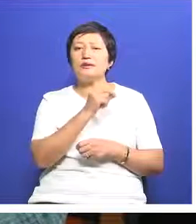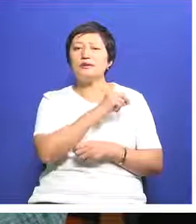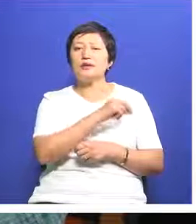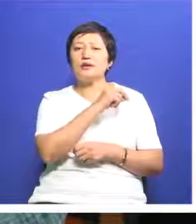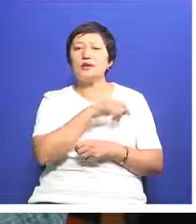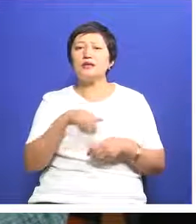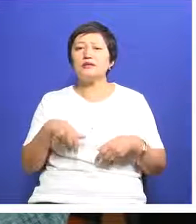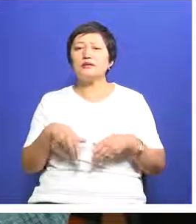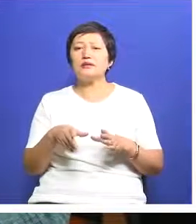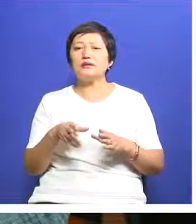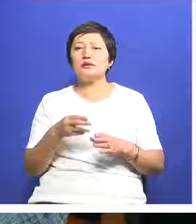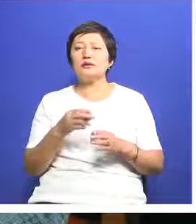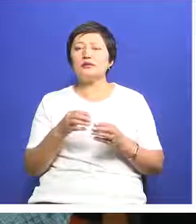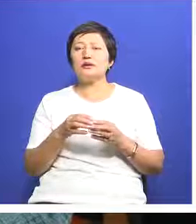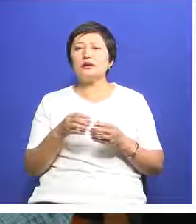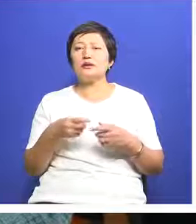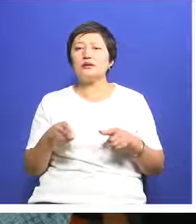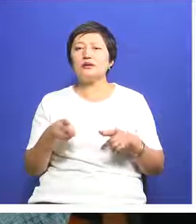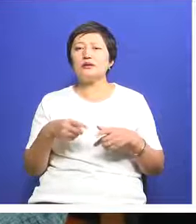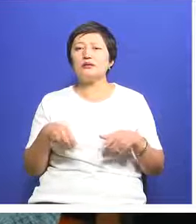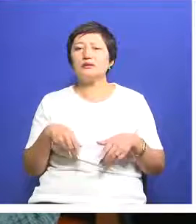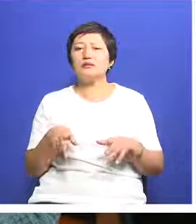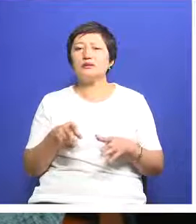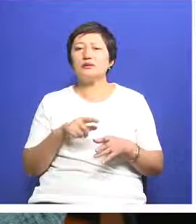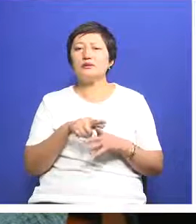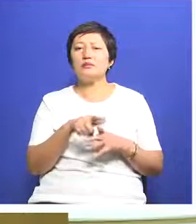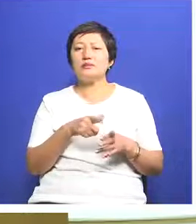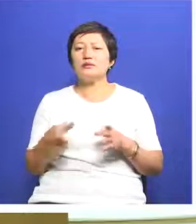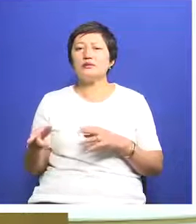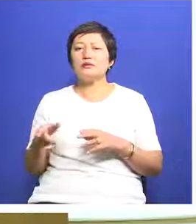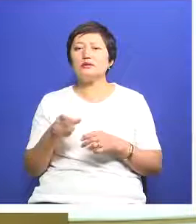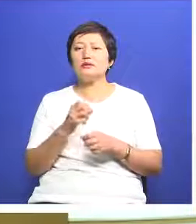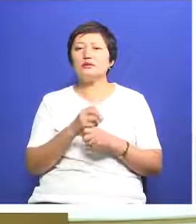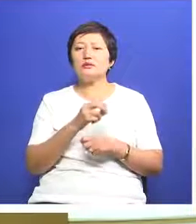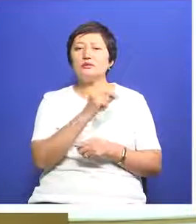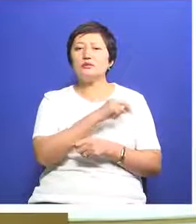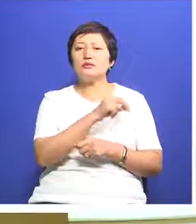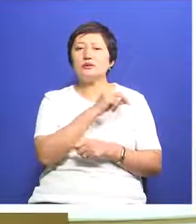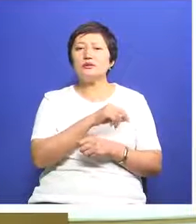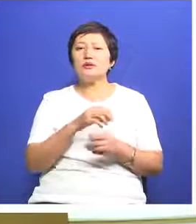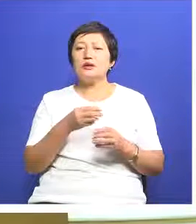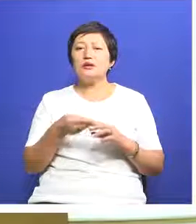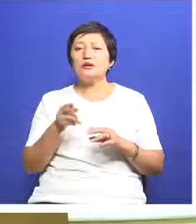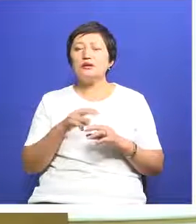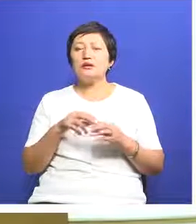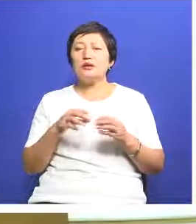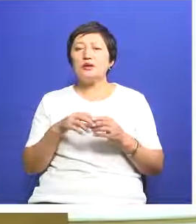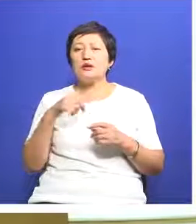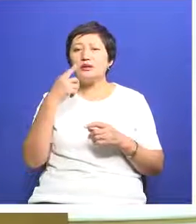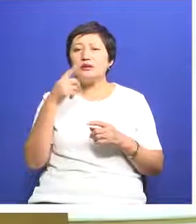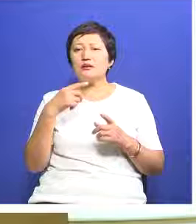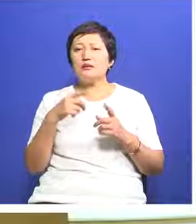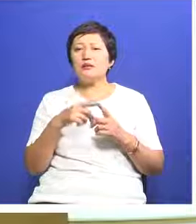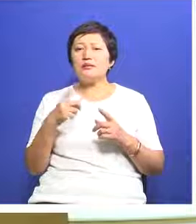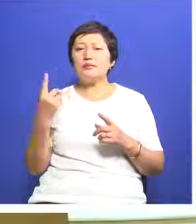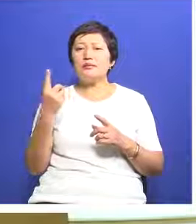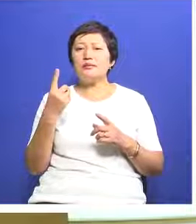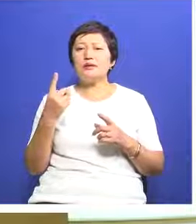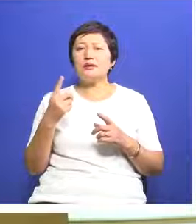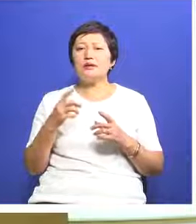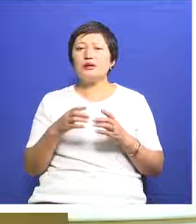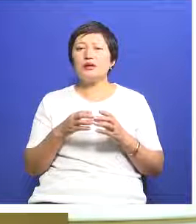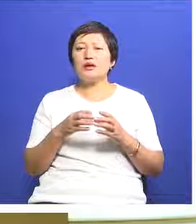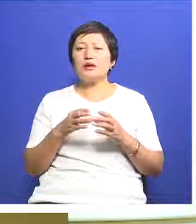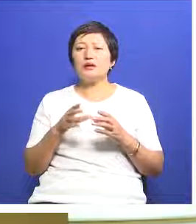көшө, калган көшөнүн баарын алдымызга максат койдук, ошо жумуштарды аткардык. Бүгүнкү таңга жаңы айтып отурмун, энди бир көшө гана